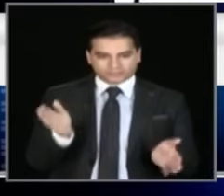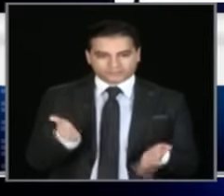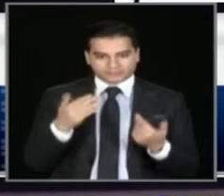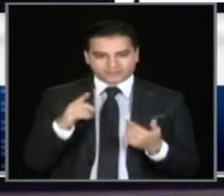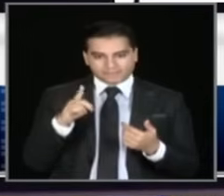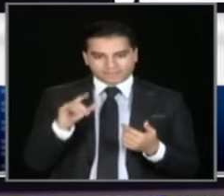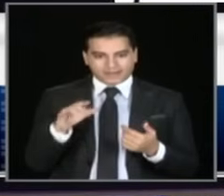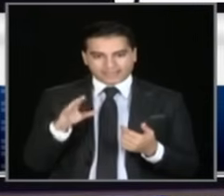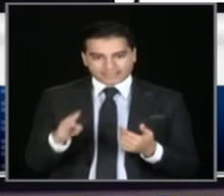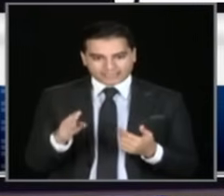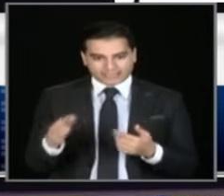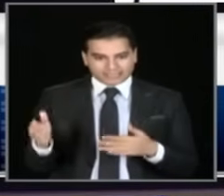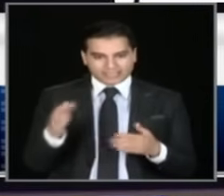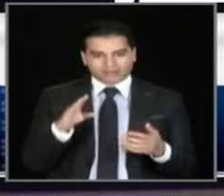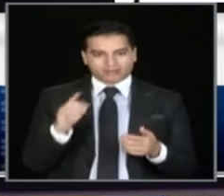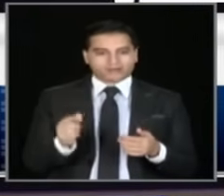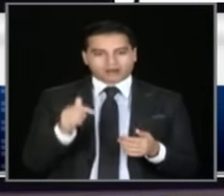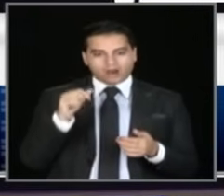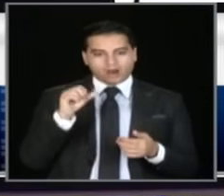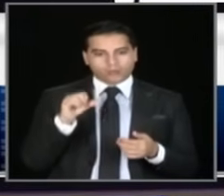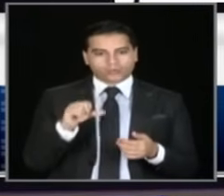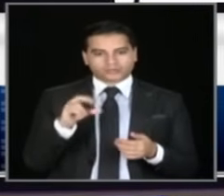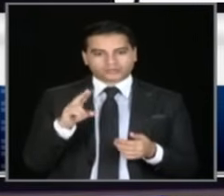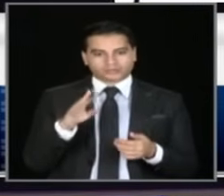كراوتش. بليك كراوتش